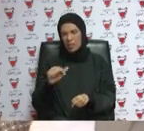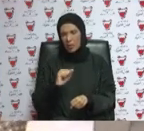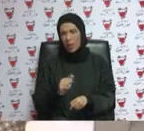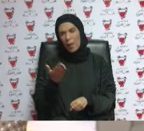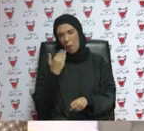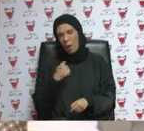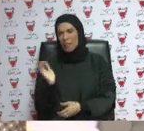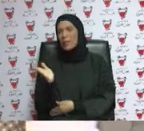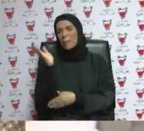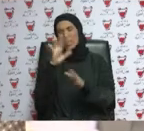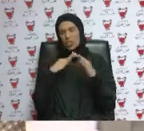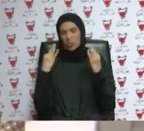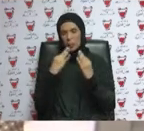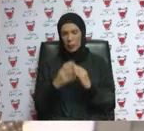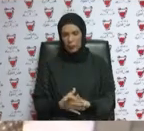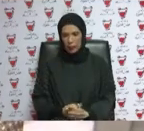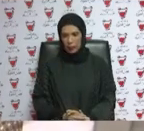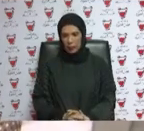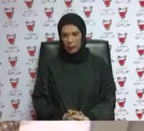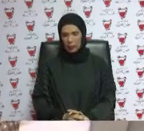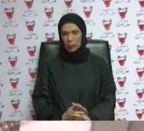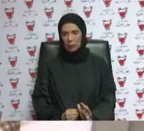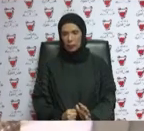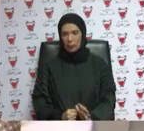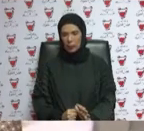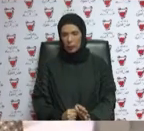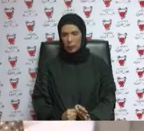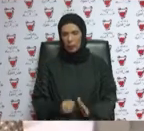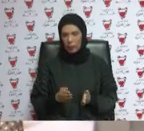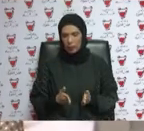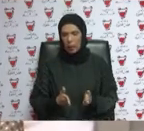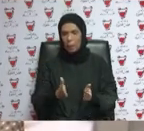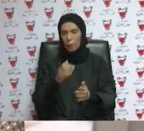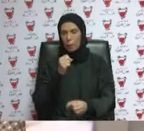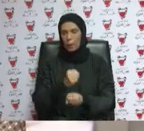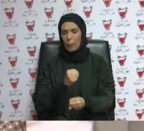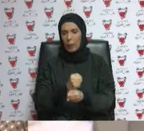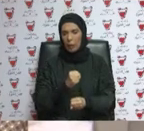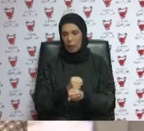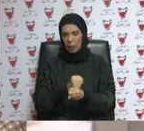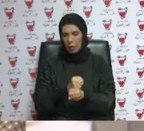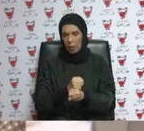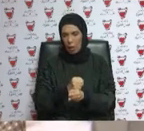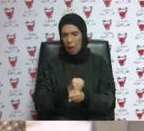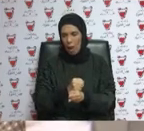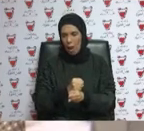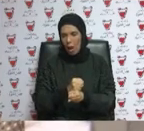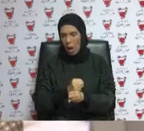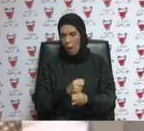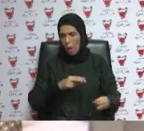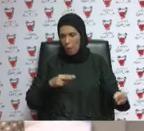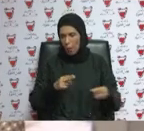من هذا القانون؟ هاي نقطة. هل هناك آلية عند خرق بعض